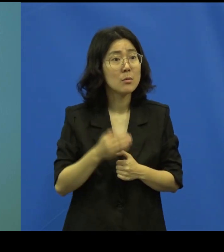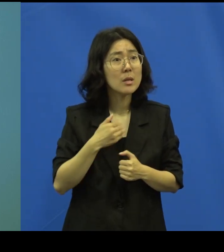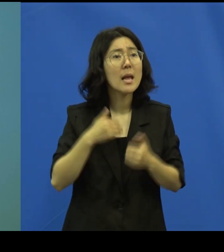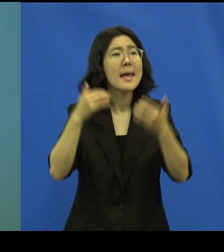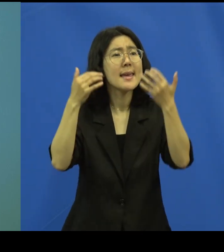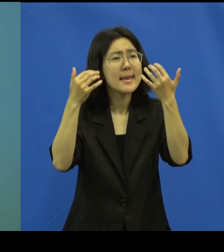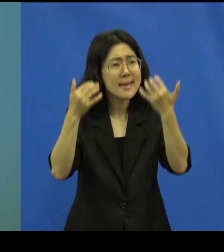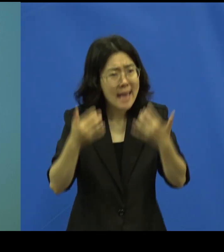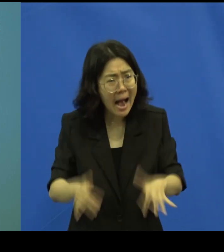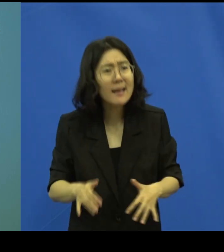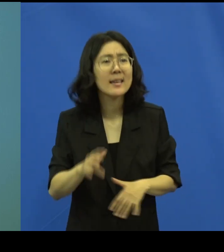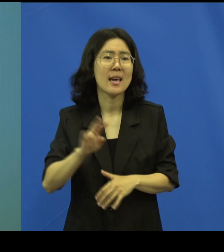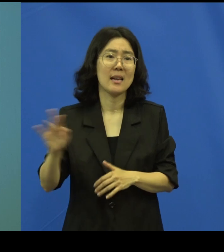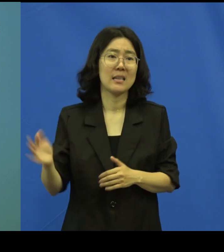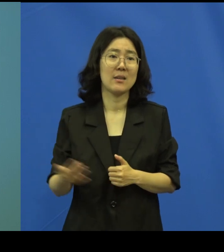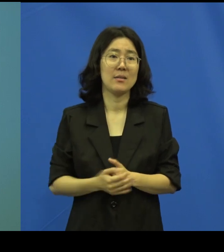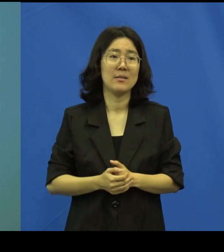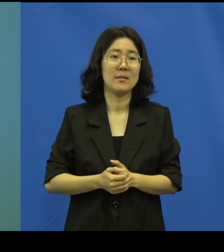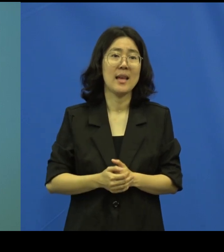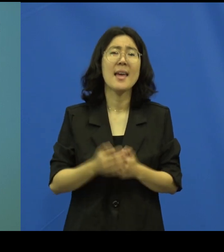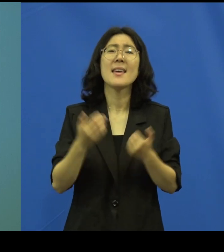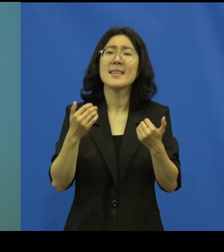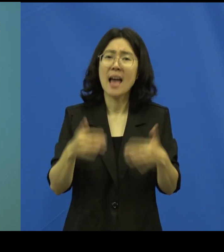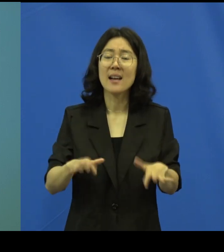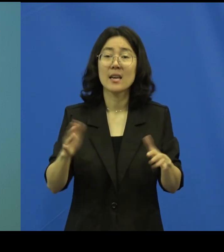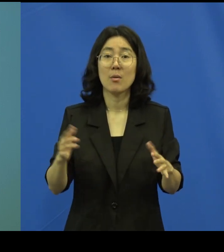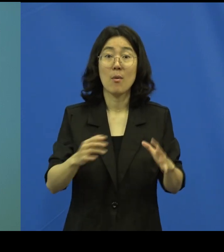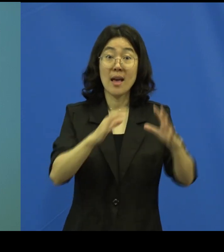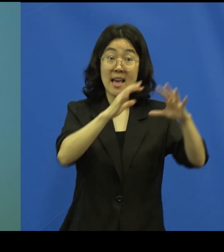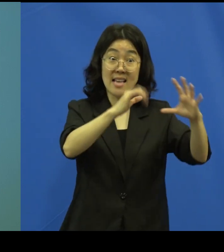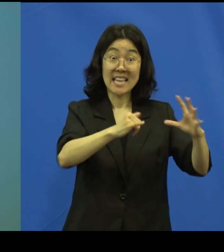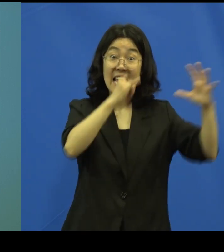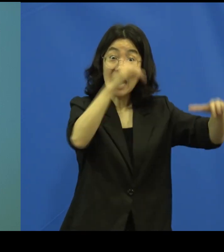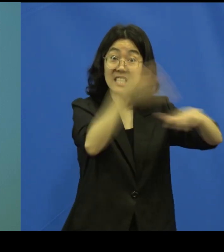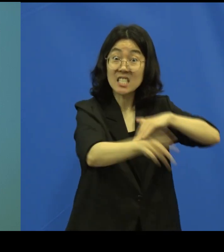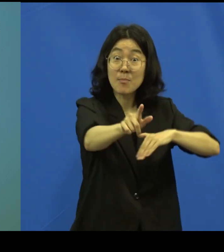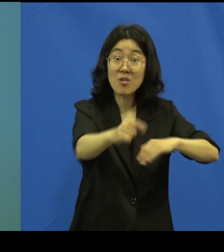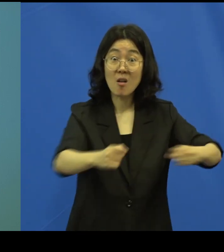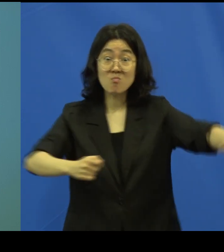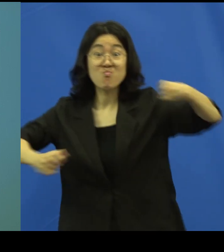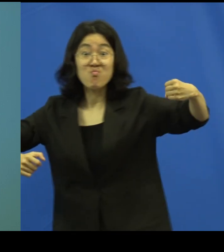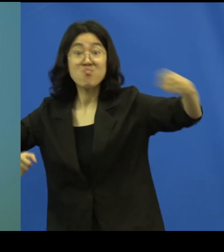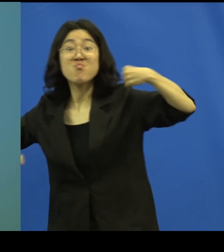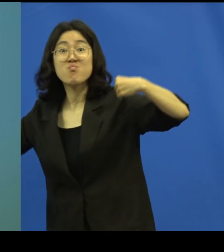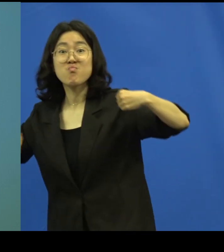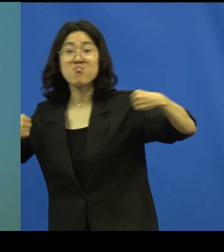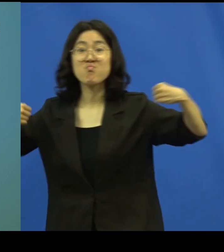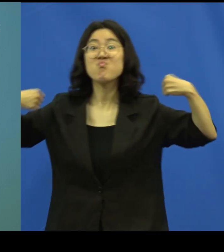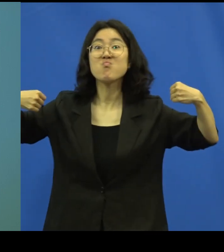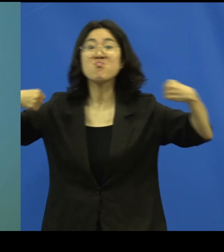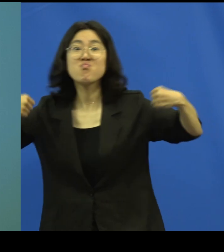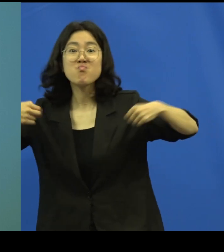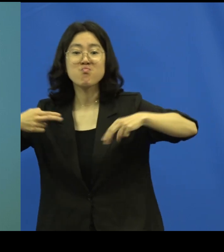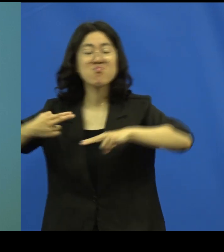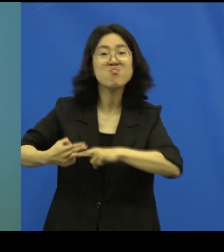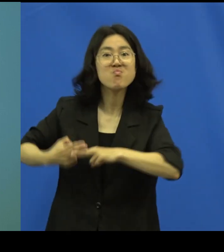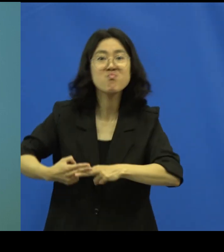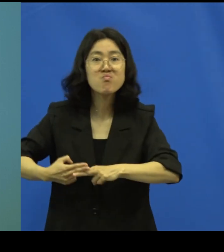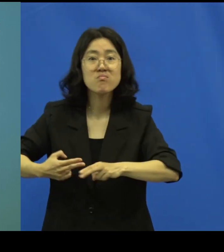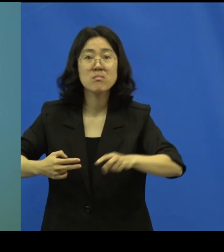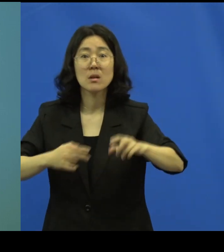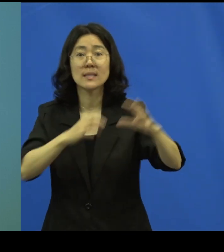많은데 그게 정상이에요. 세상은 힘을 자랑합니다. 강자의 세상, 양육광시,